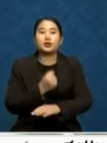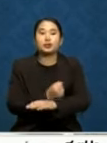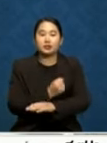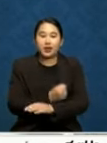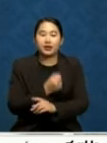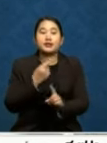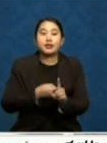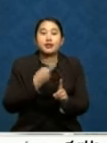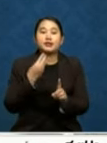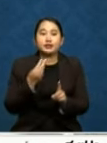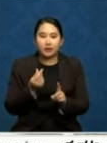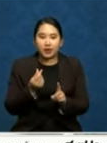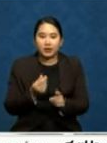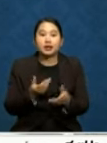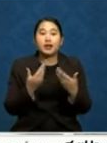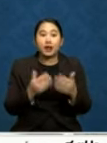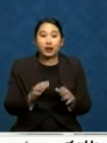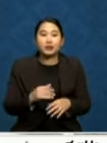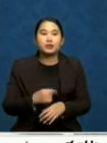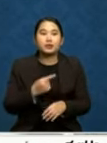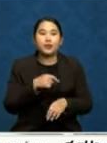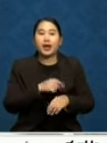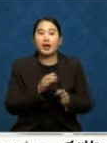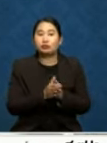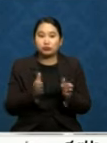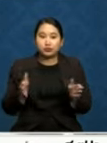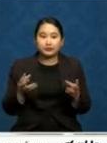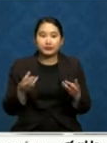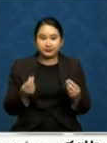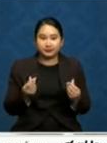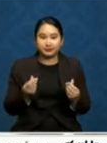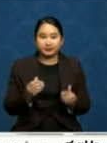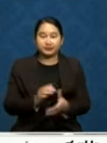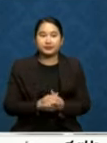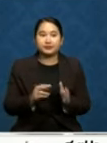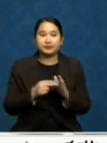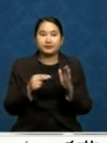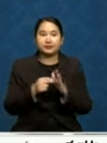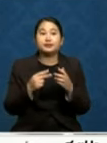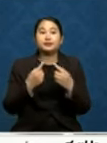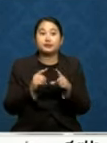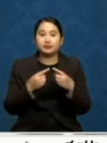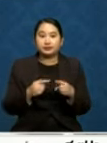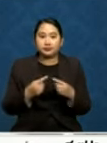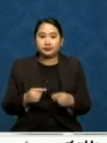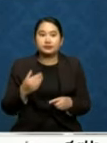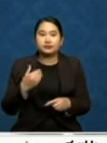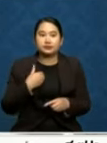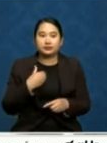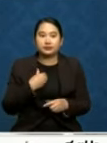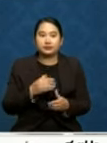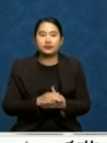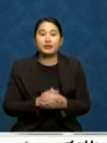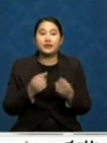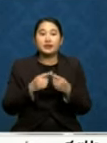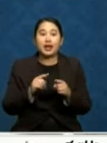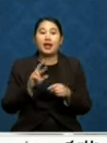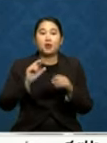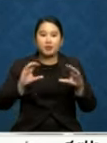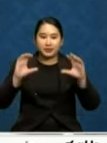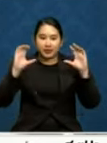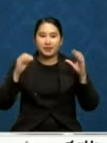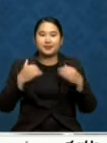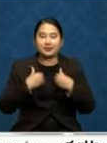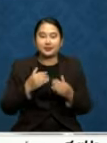ทนเท่าไหร่และจะได้เป็นระยะเวลาเท่าไหร่นะครับซึ่งมันแตกต่างไปจากระบบบำนาญของราชการอย่างสิ้นเชิงนะ